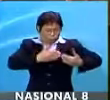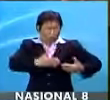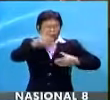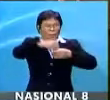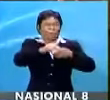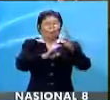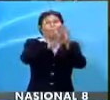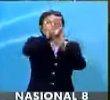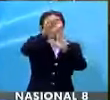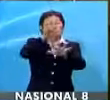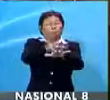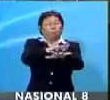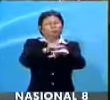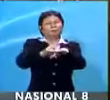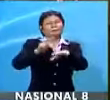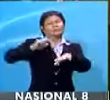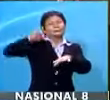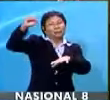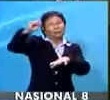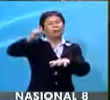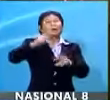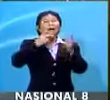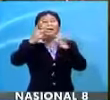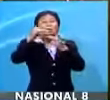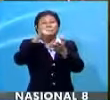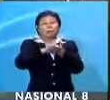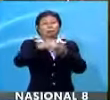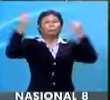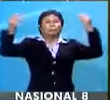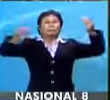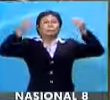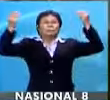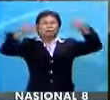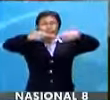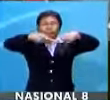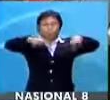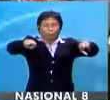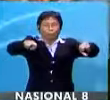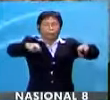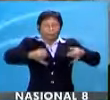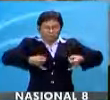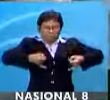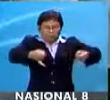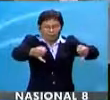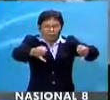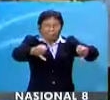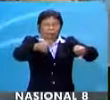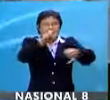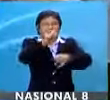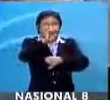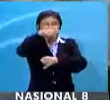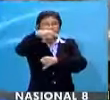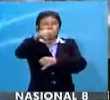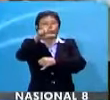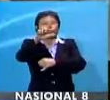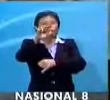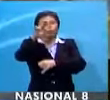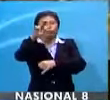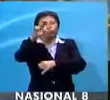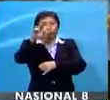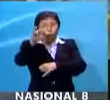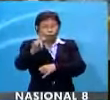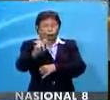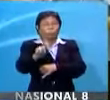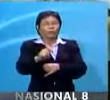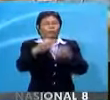dalam pembangunan pesat di Sabah Beliau berkata demikian pada Majlis perasmian jalan sapulut kalabakan yang dirasmikan